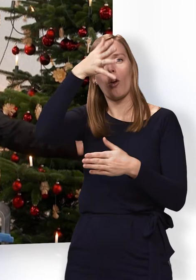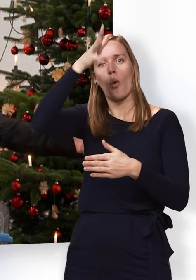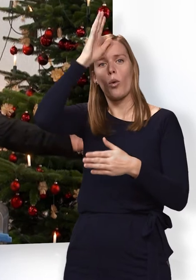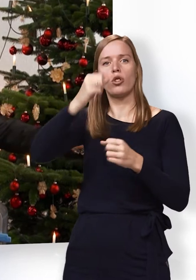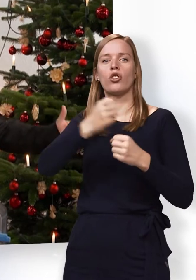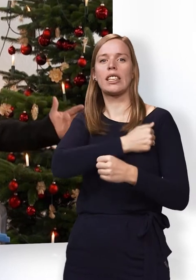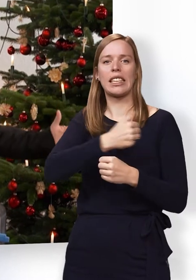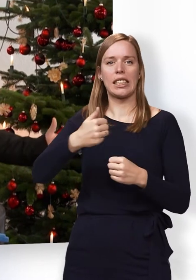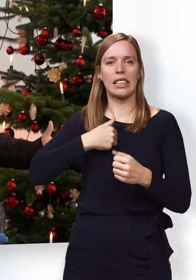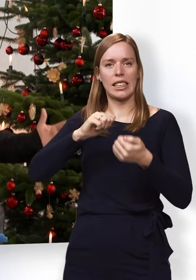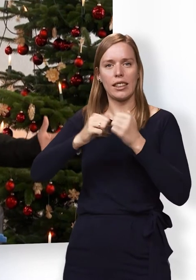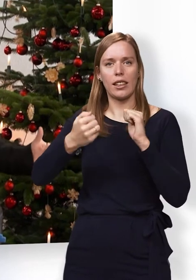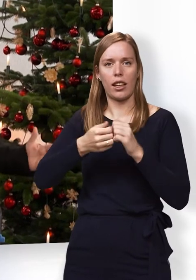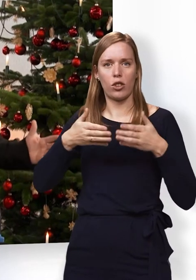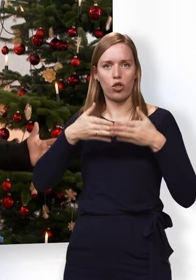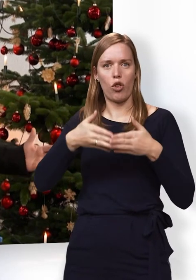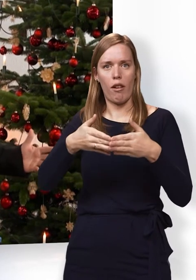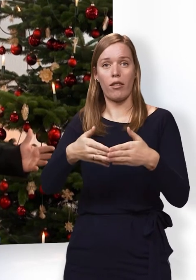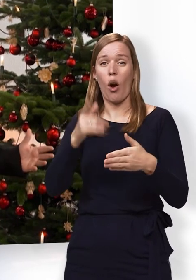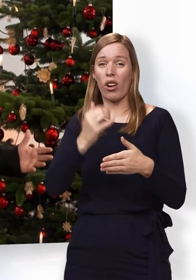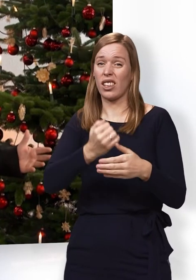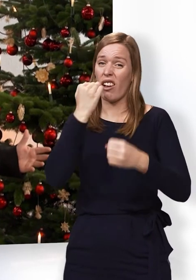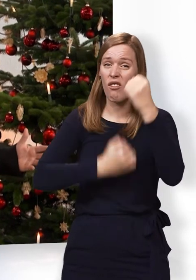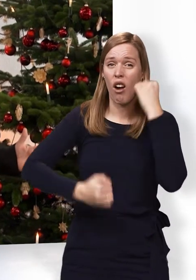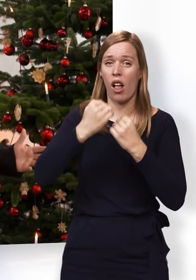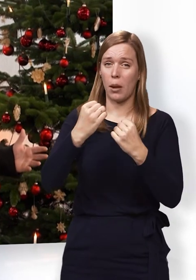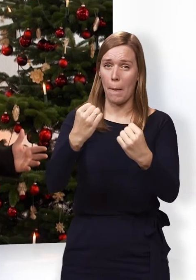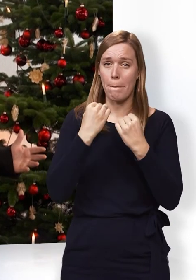allen Zeichen von Macht, Gewalt und Unterdrückung.